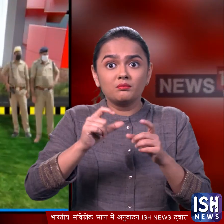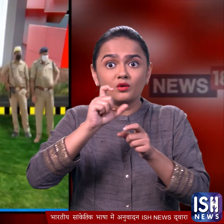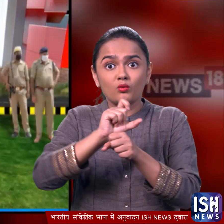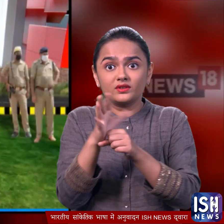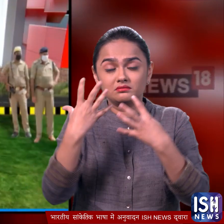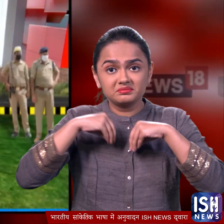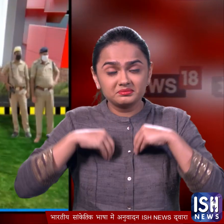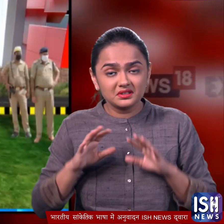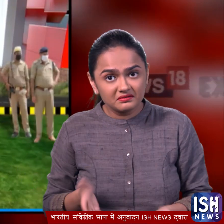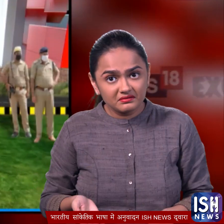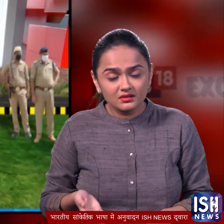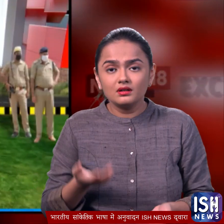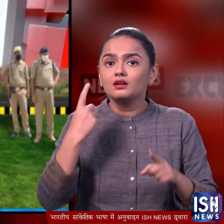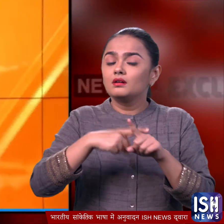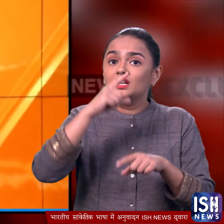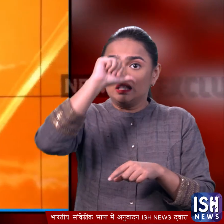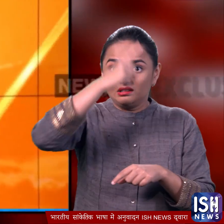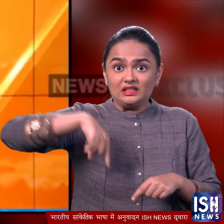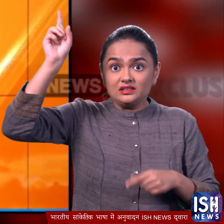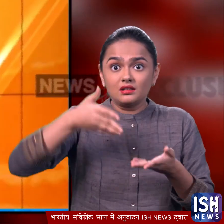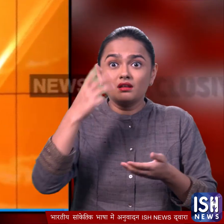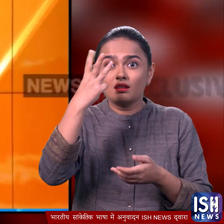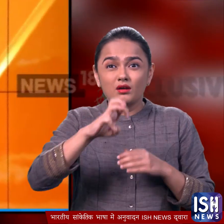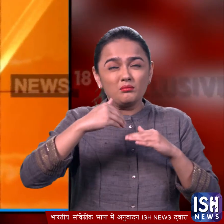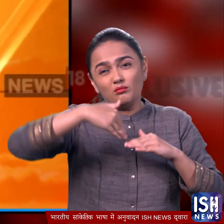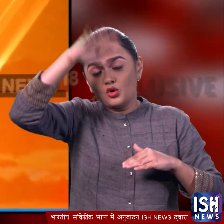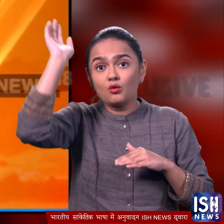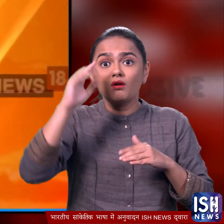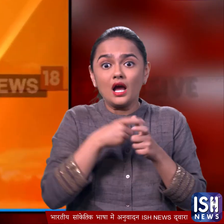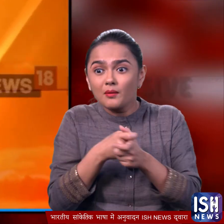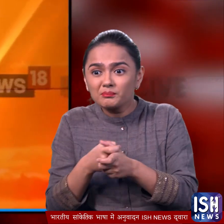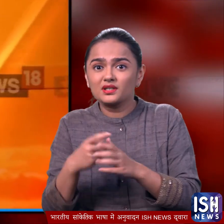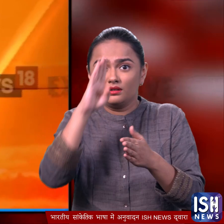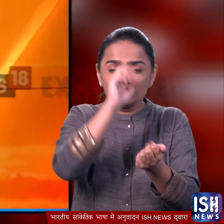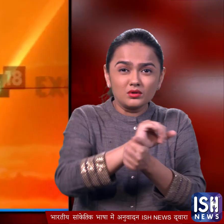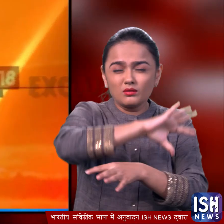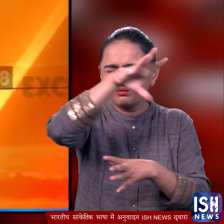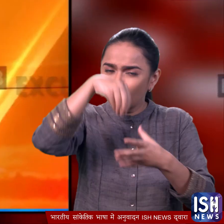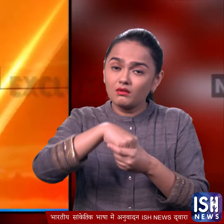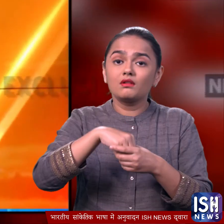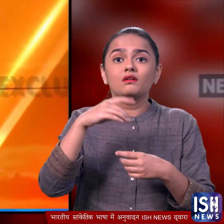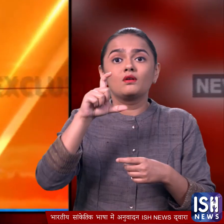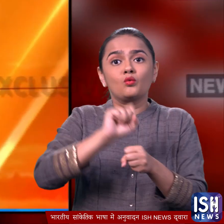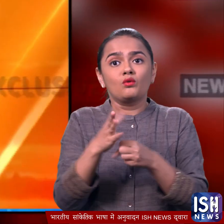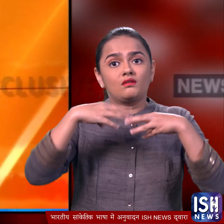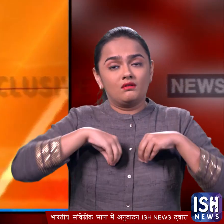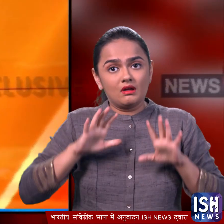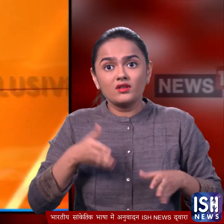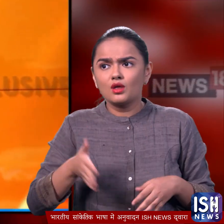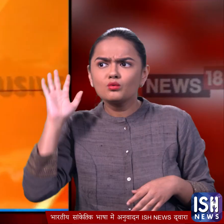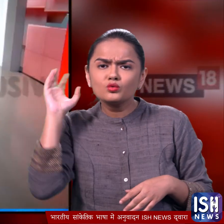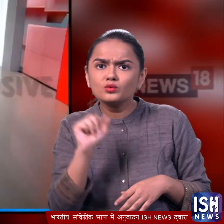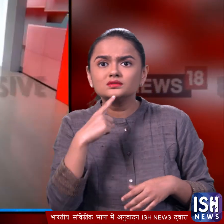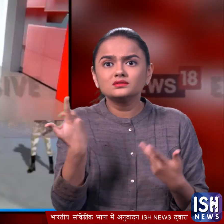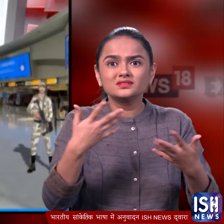पुलिसकर्मी कोरोना की जद में आ गए। तो वहीं देश भर में 3000 से ज्यादा अर्धसैनिक बल के जवानों के भी कोरोना पॉजिटिव होने की खबर है। सूत्रों